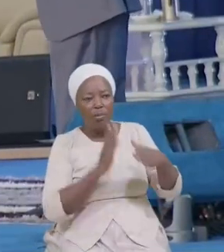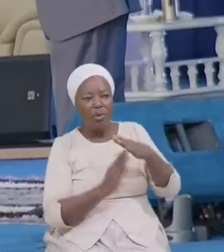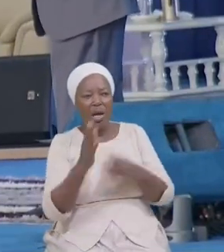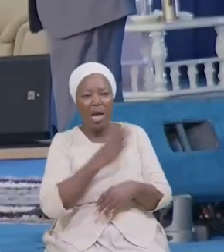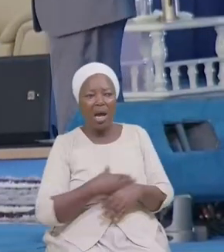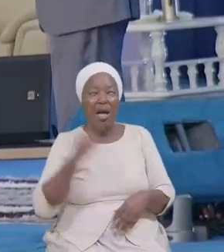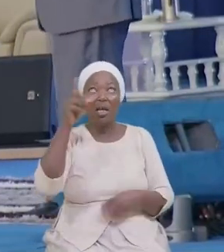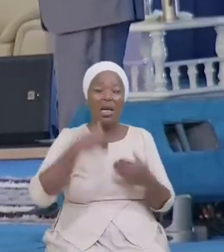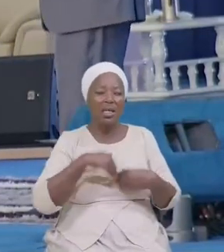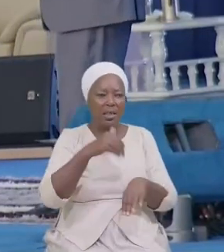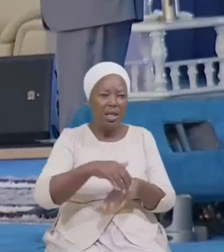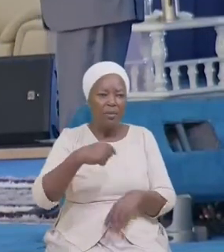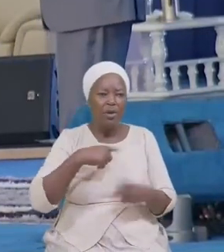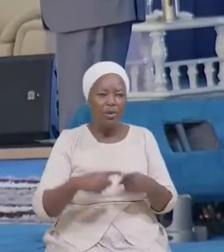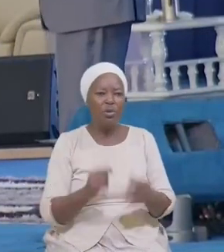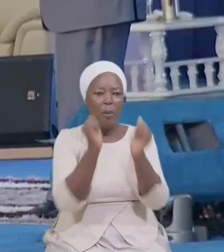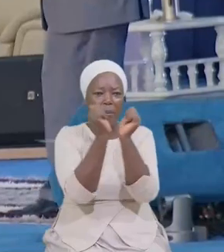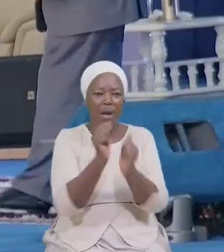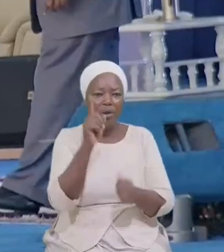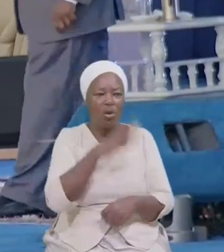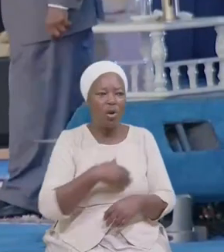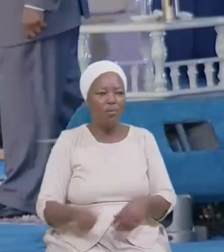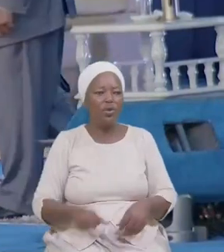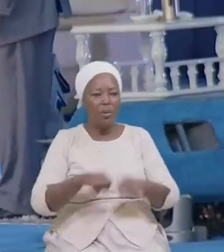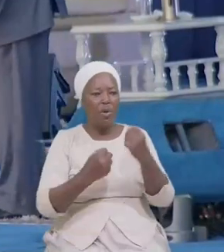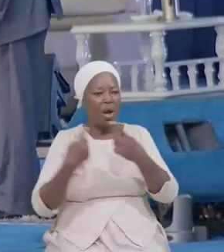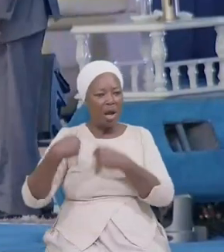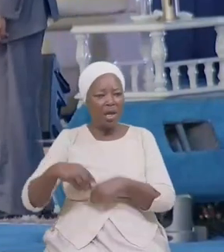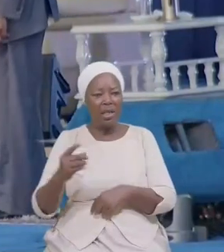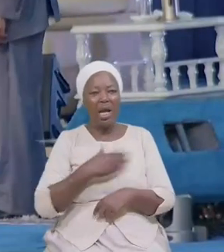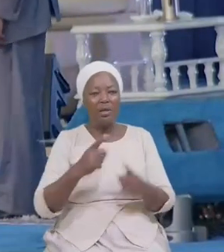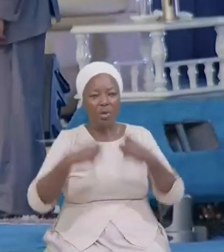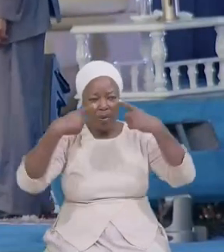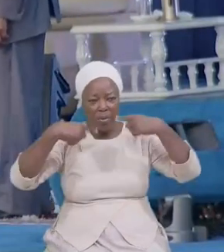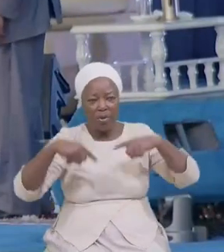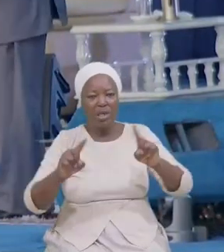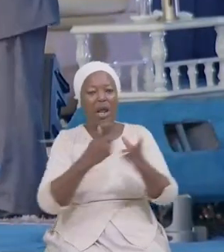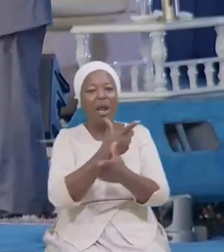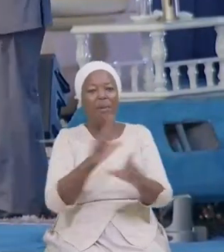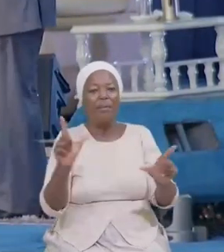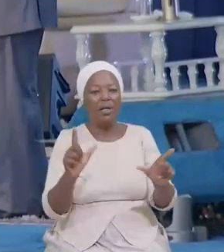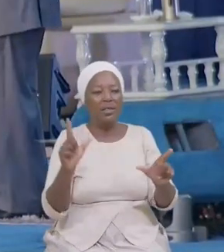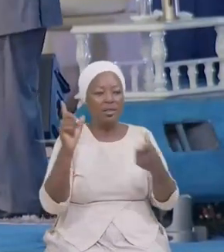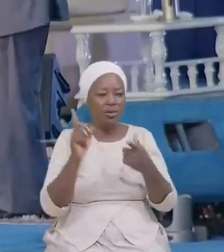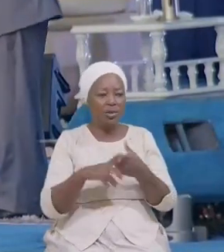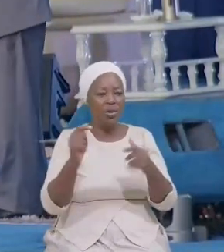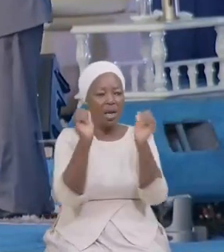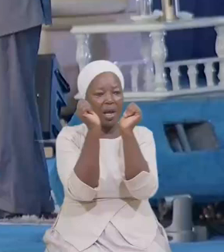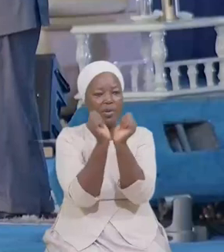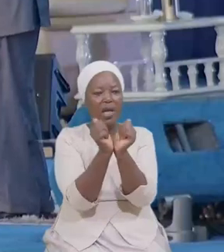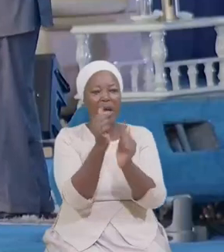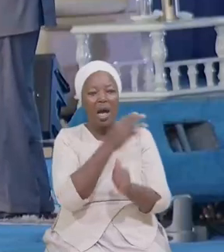pour guérir ceux qui ont le cœur brisé, pour proclamer aux captifs la liberté et aux